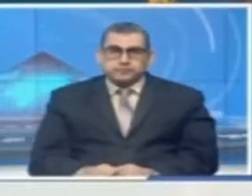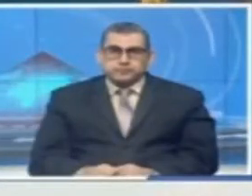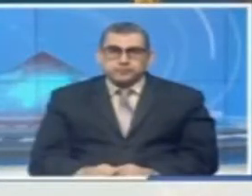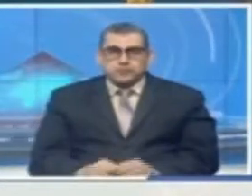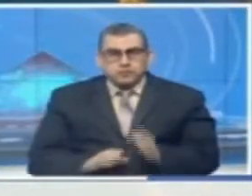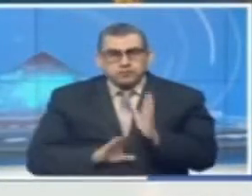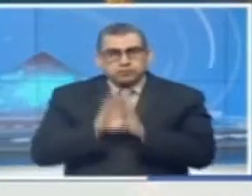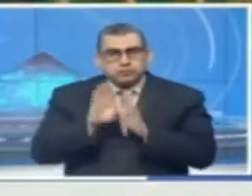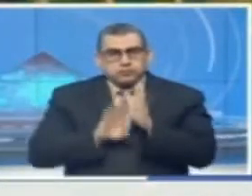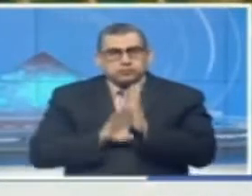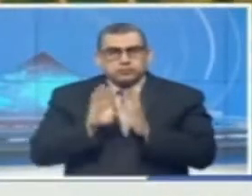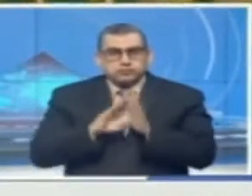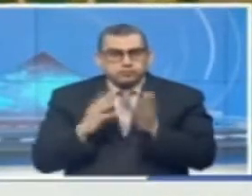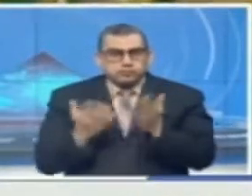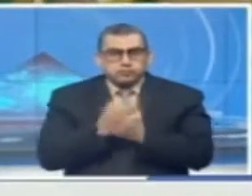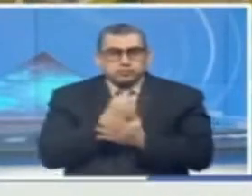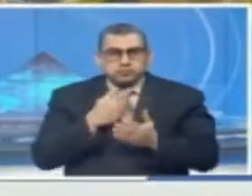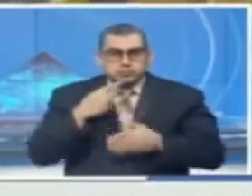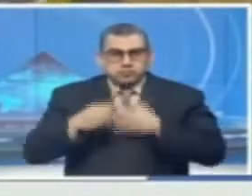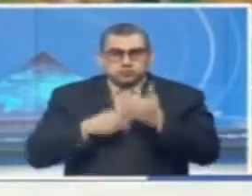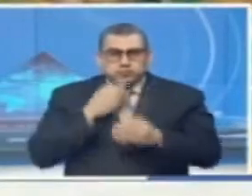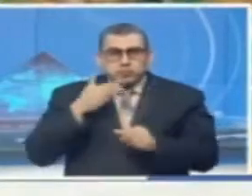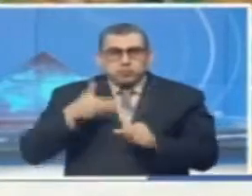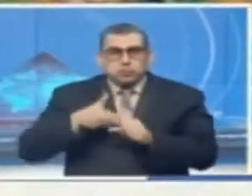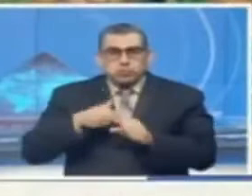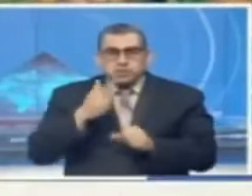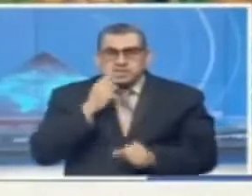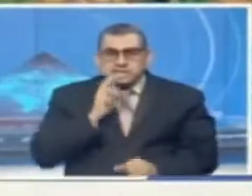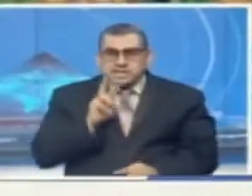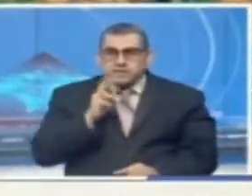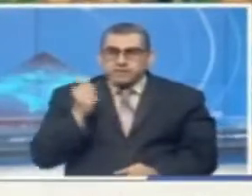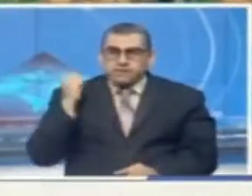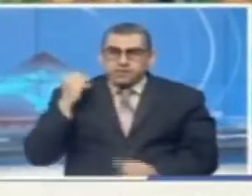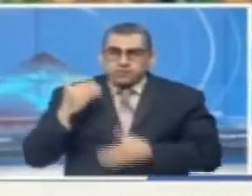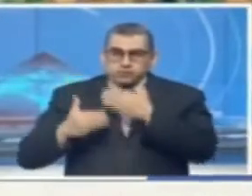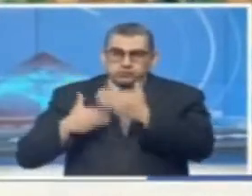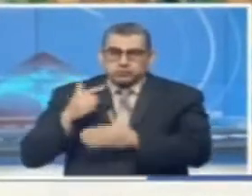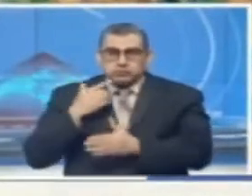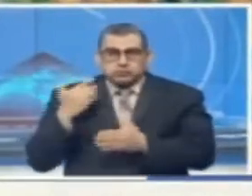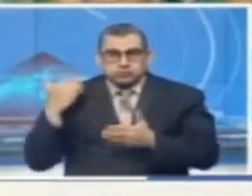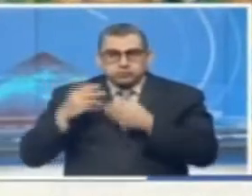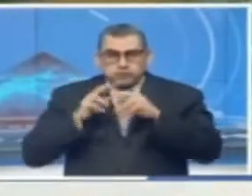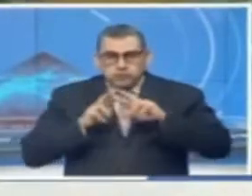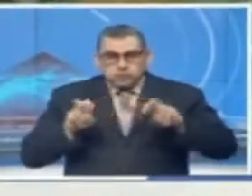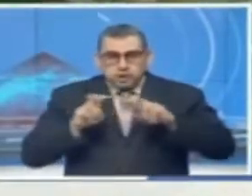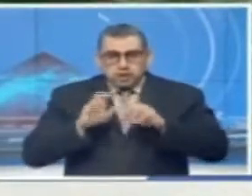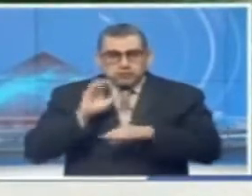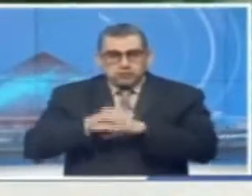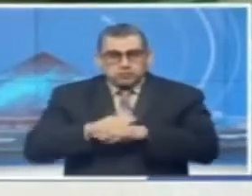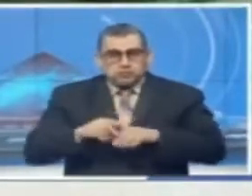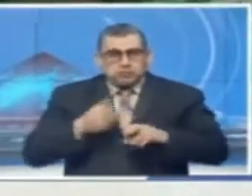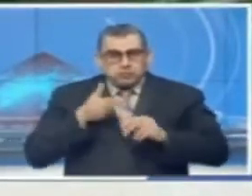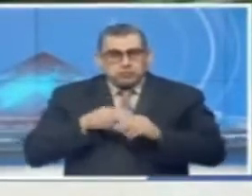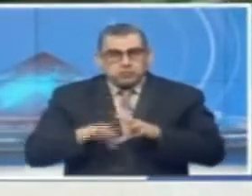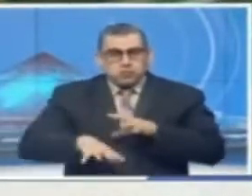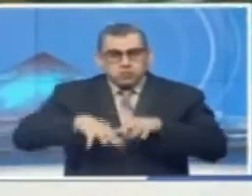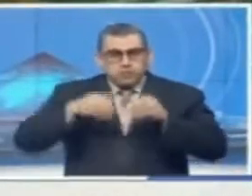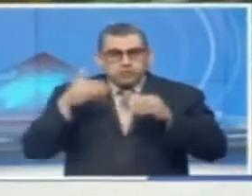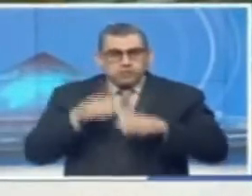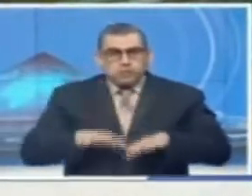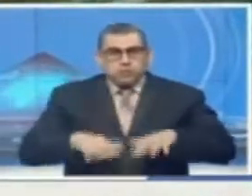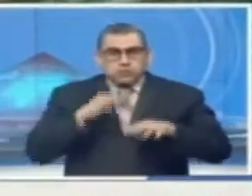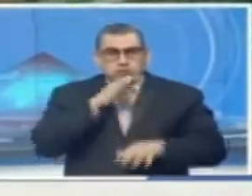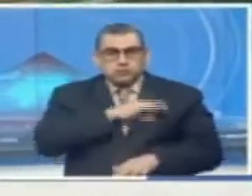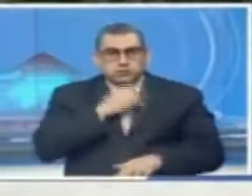إنجازات عديدة حققها قطاع البترول خلال السبع سنوات الماضية في عمليات البحث والاستكشاف والإنتاج، ويأتي